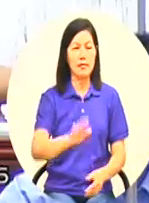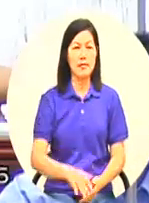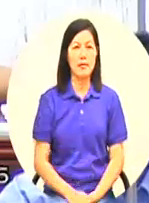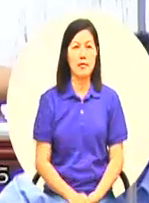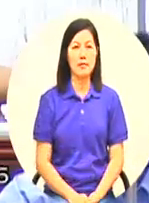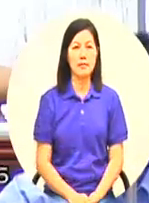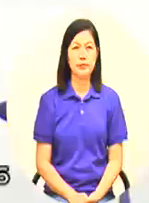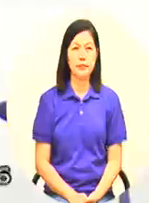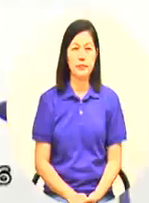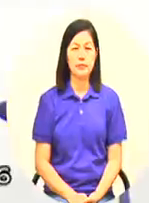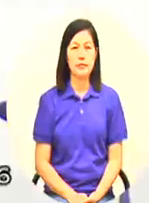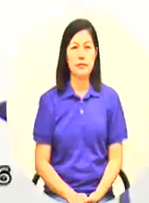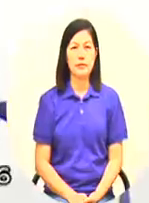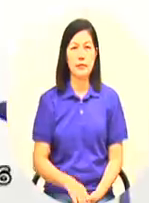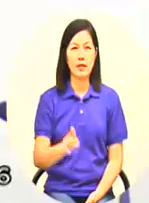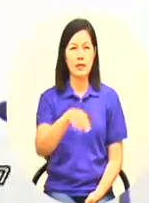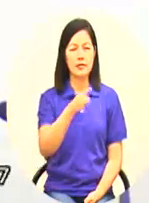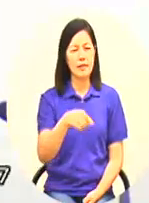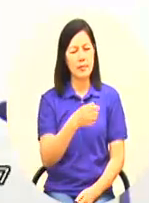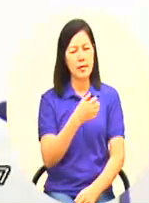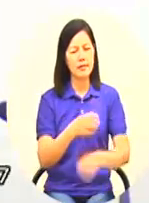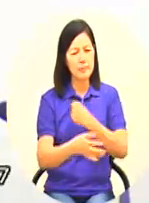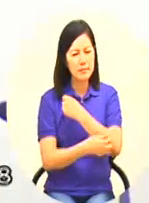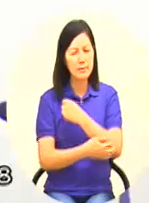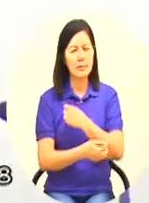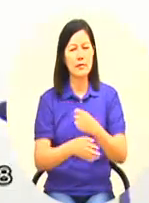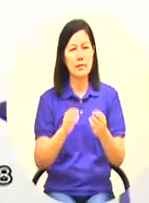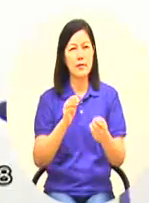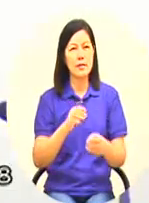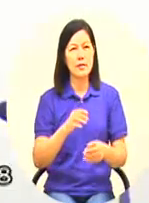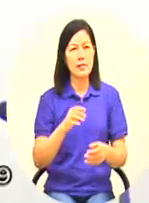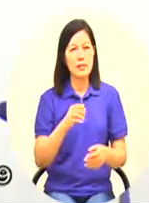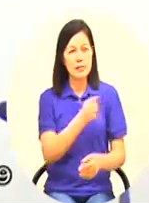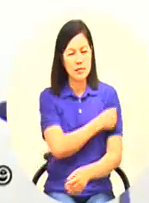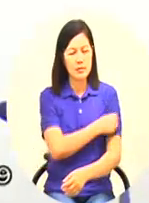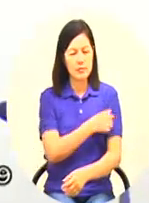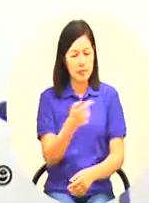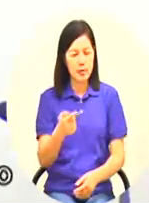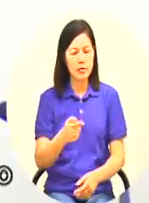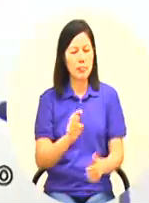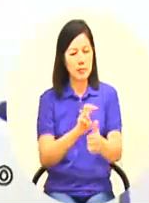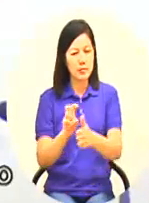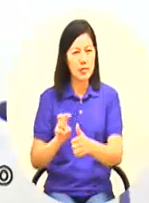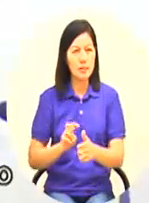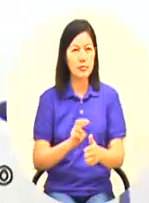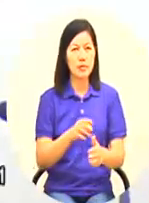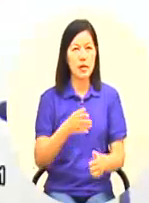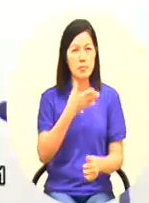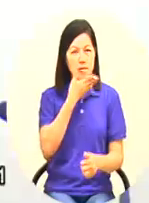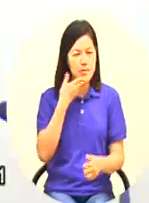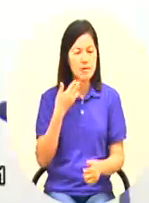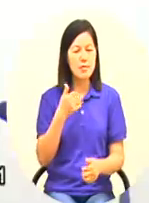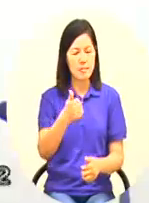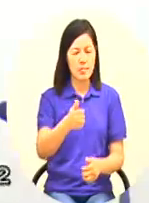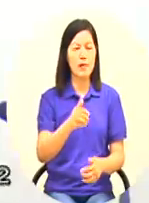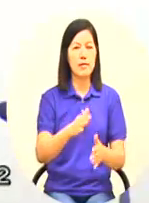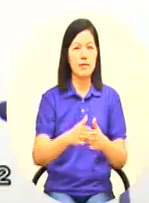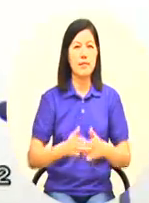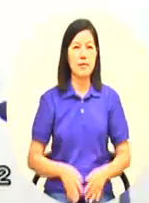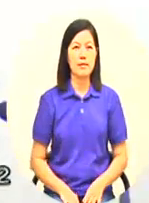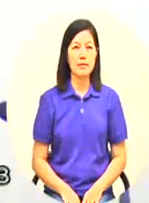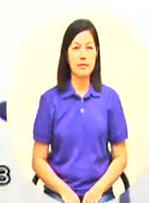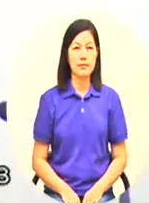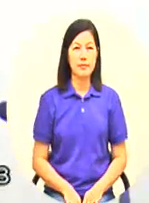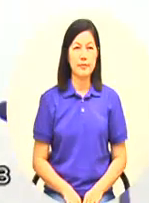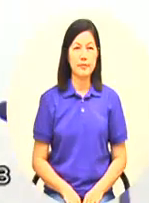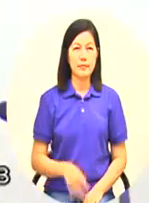坐。哦，他们都很辛苦的第一线清洁人员，希望我们一定要照顾到他们的福利。那再来就是经常本席在